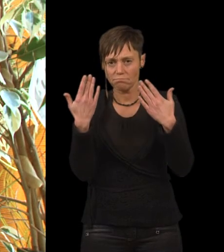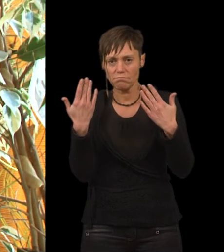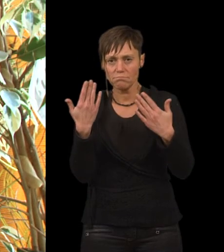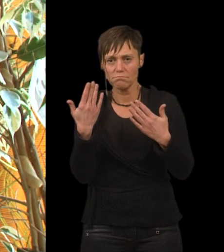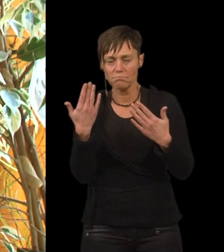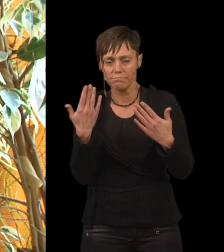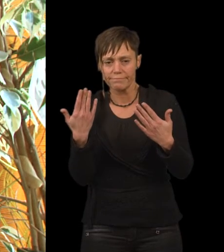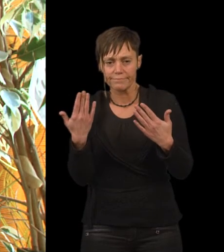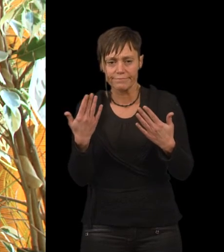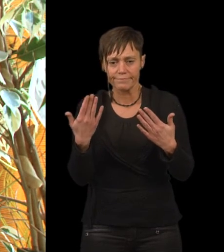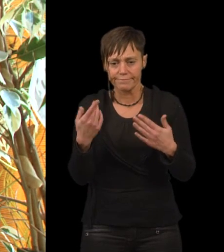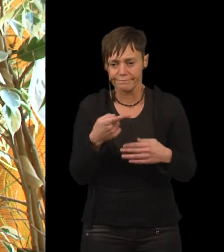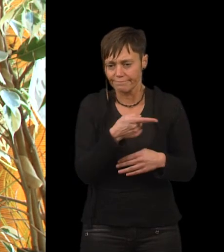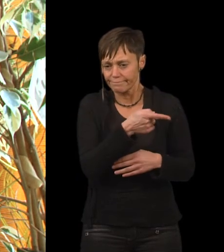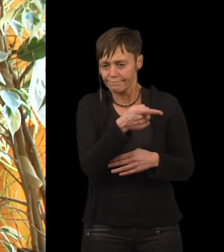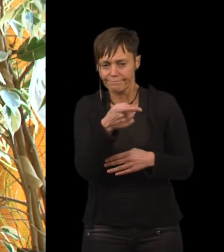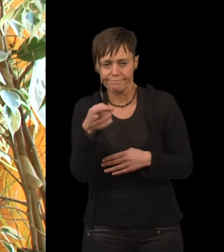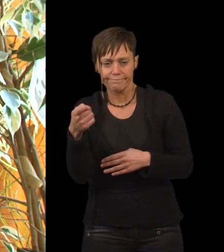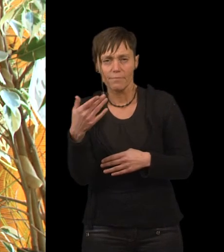va